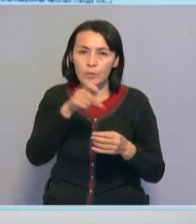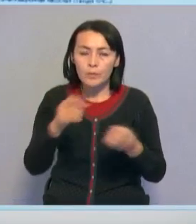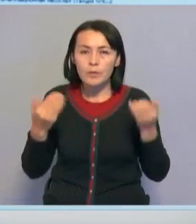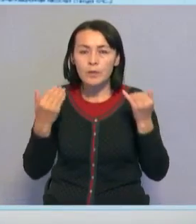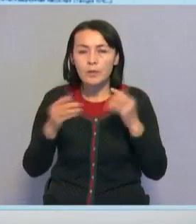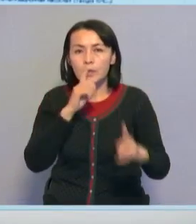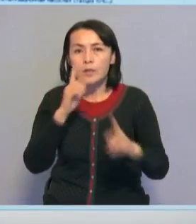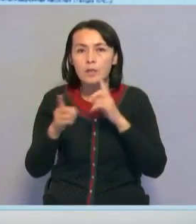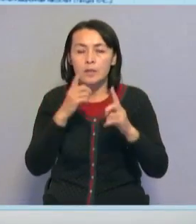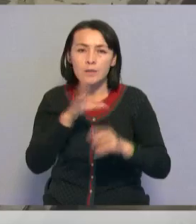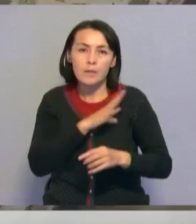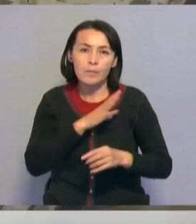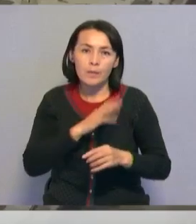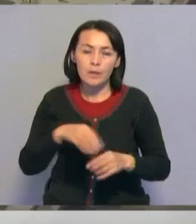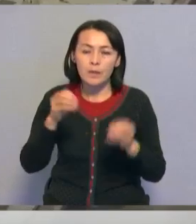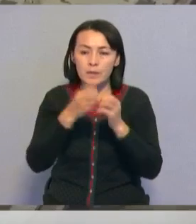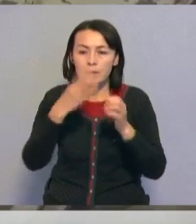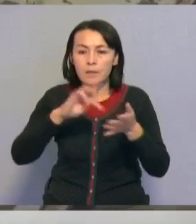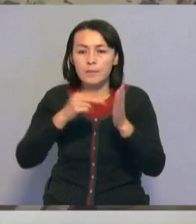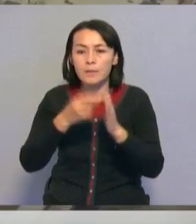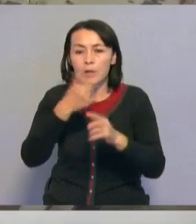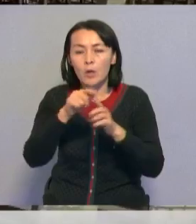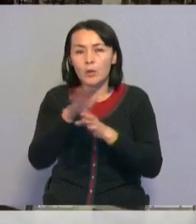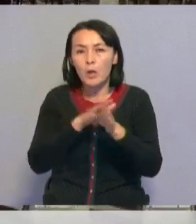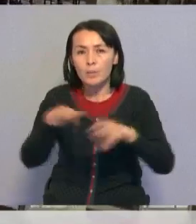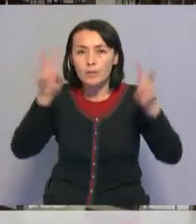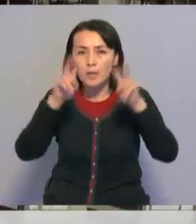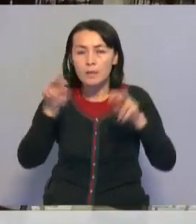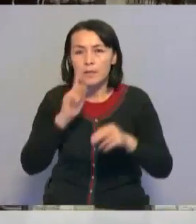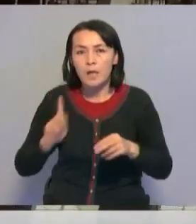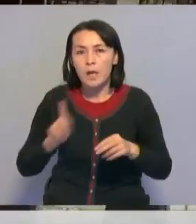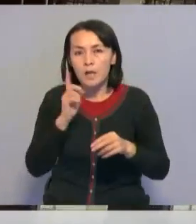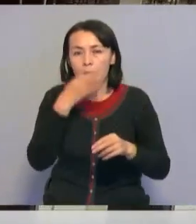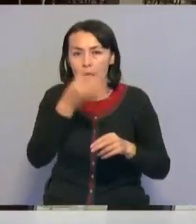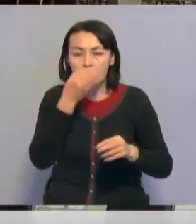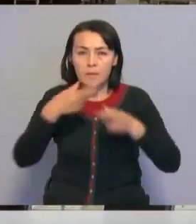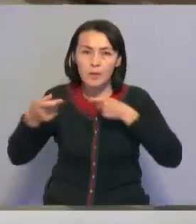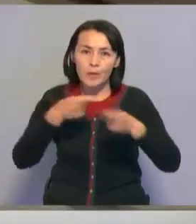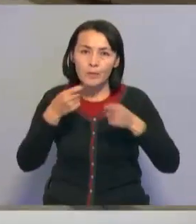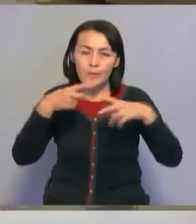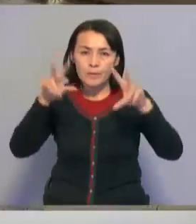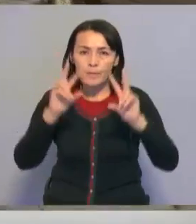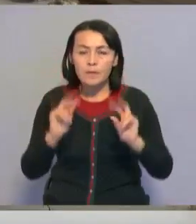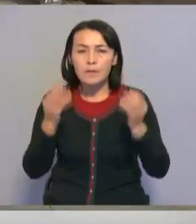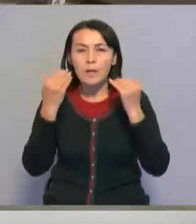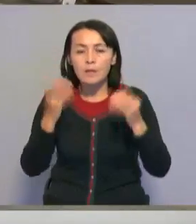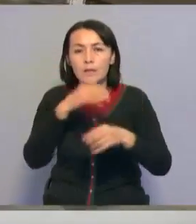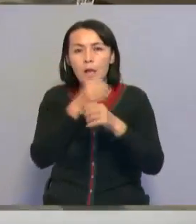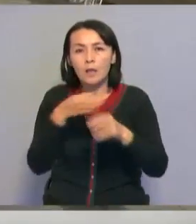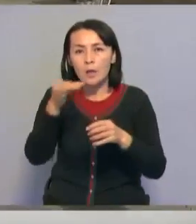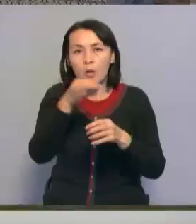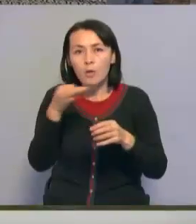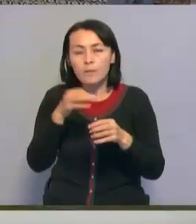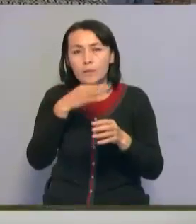очередном заседании совета были обсуждены 14 проектов которые прошли экспертизу Архитекторов ответственных руководителей и специалистов Аким области